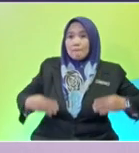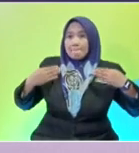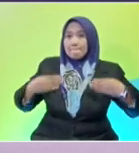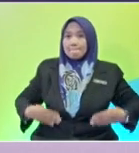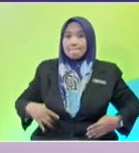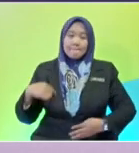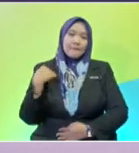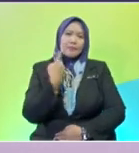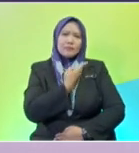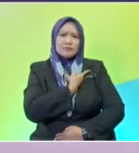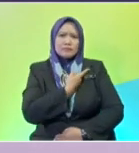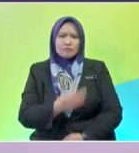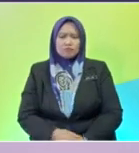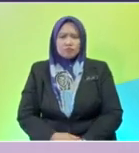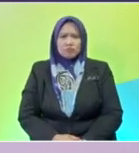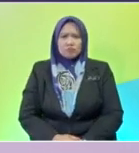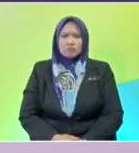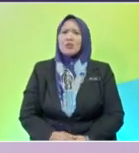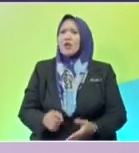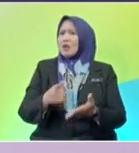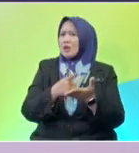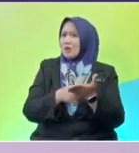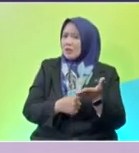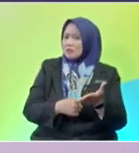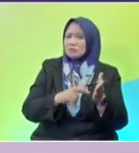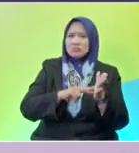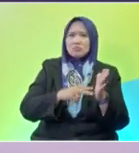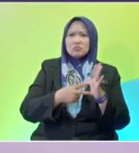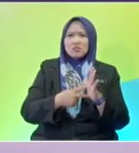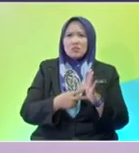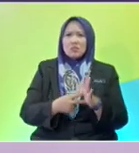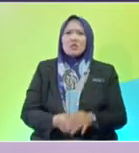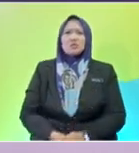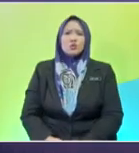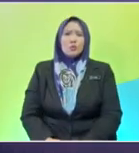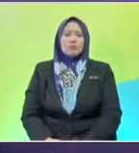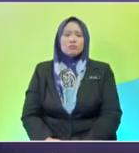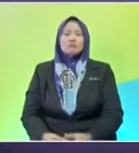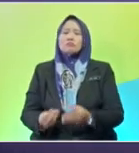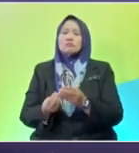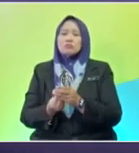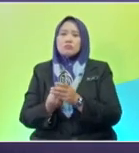yang dapat membantu pembesaran ataupun perkataan Tum besaran